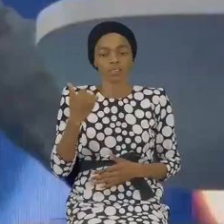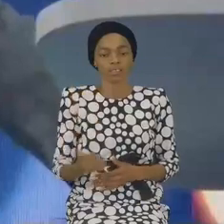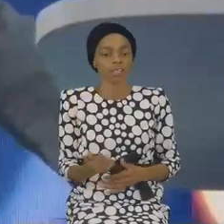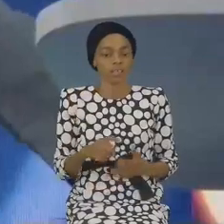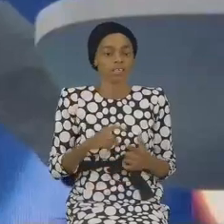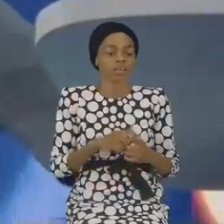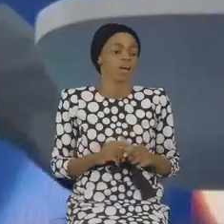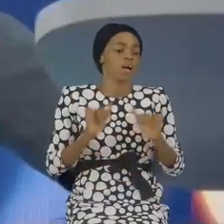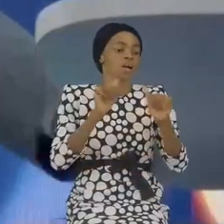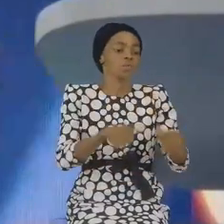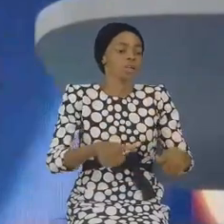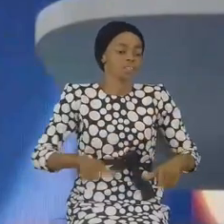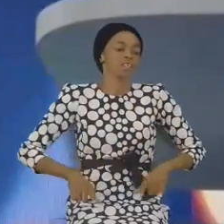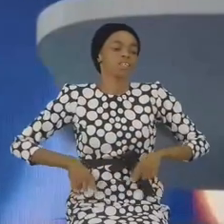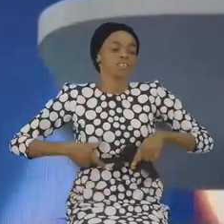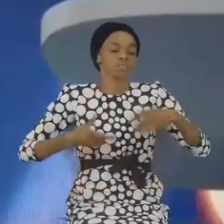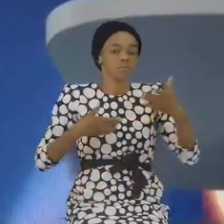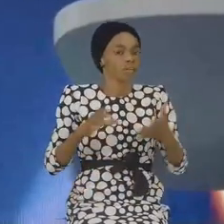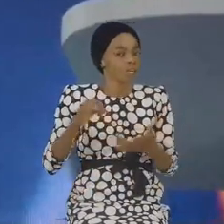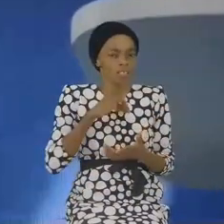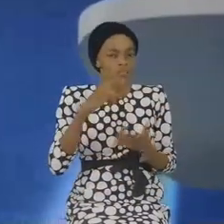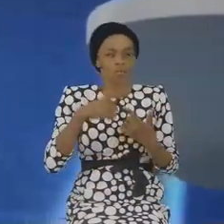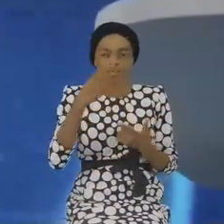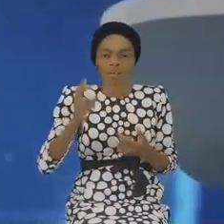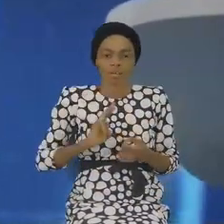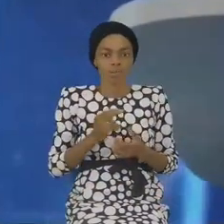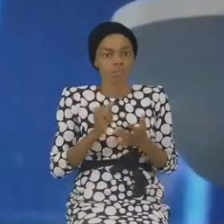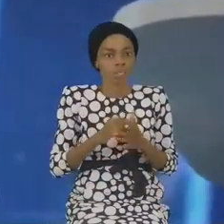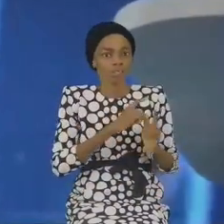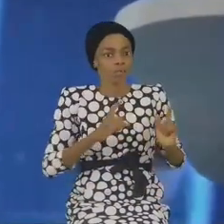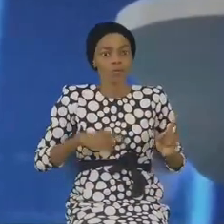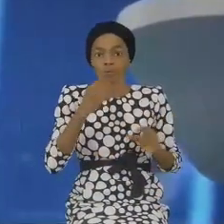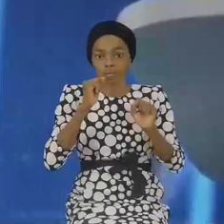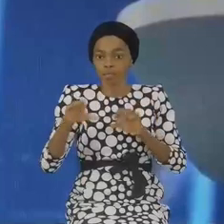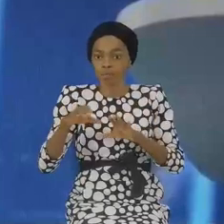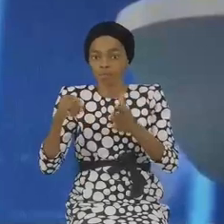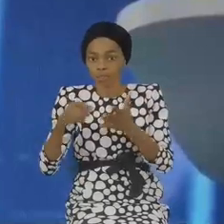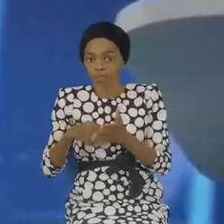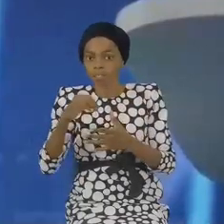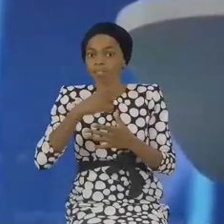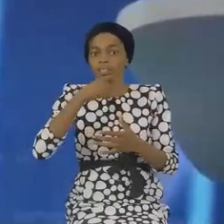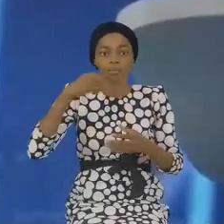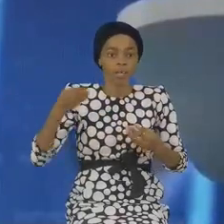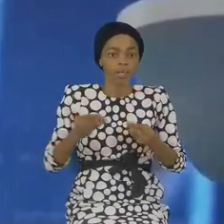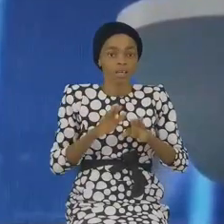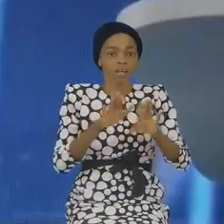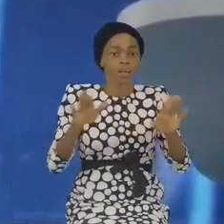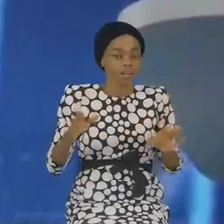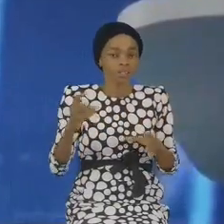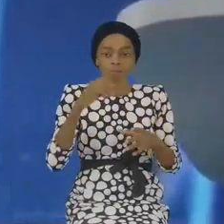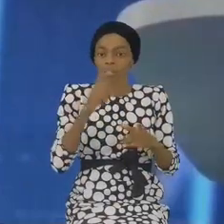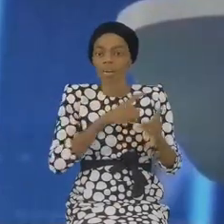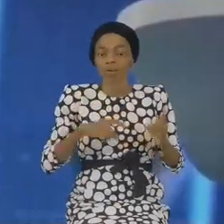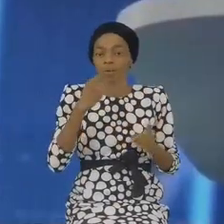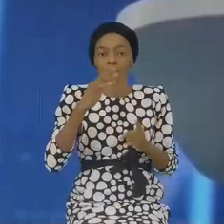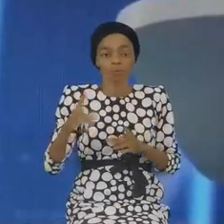habiter là-bas. C'est pour nous dire que Dieu qui peut faire ceci dans la terre aride, le Seigneur qui peut faire ceci dans le